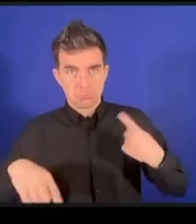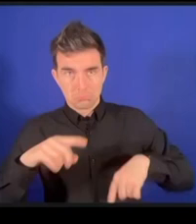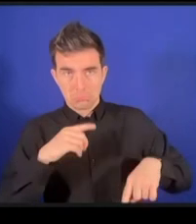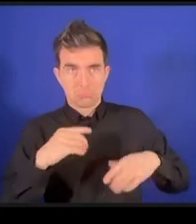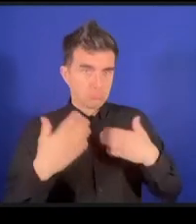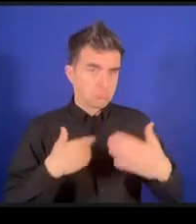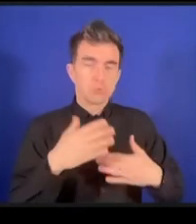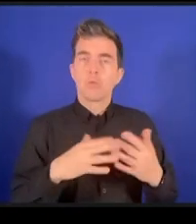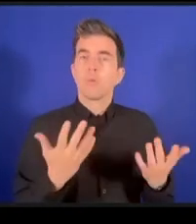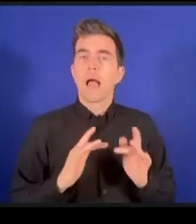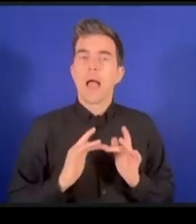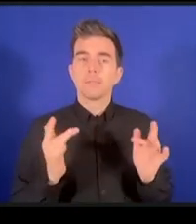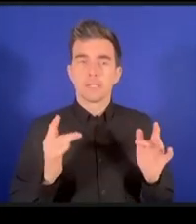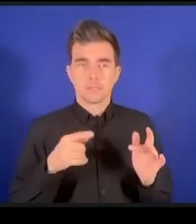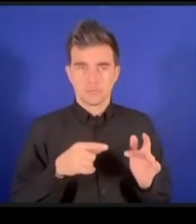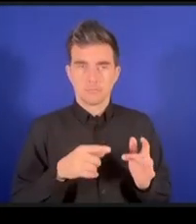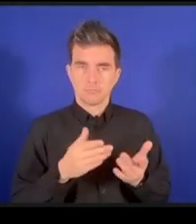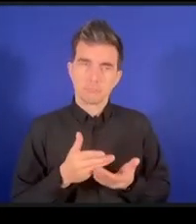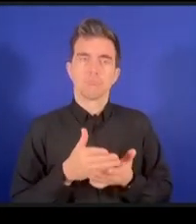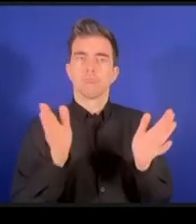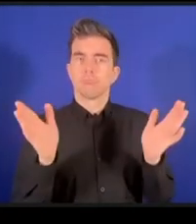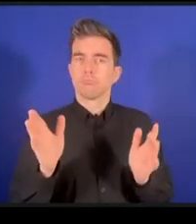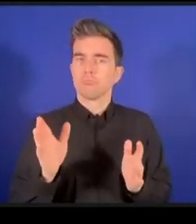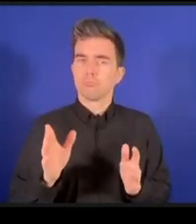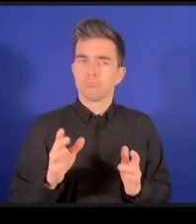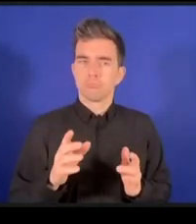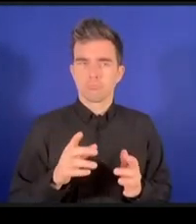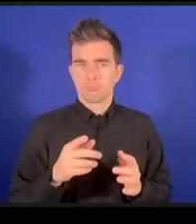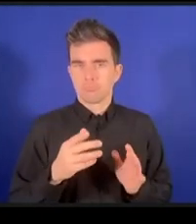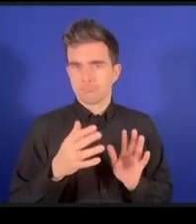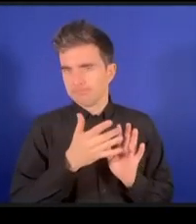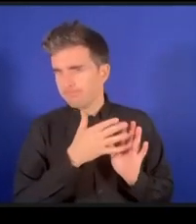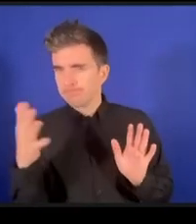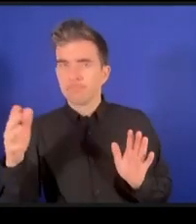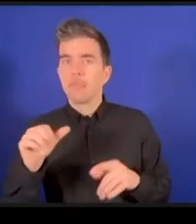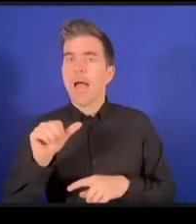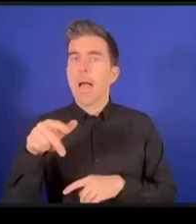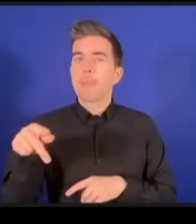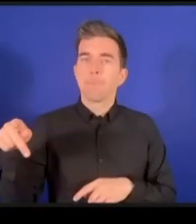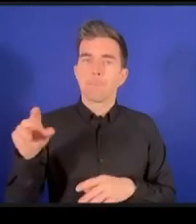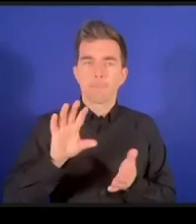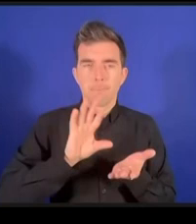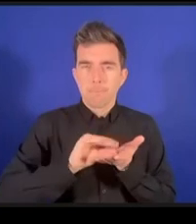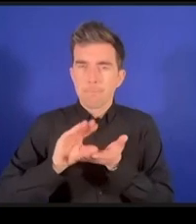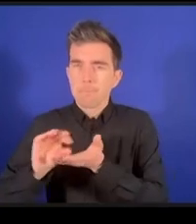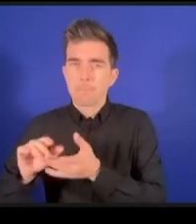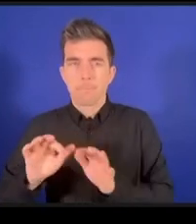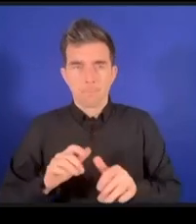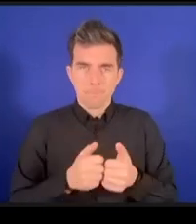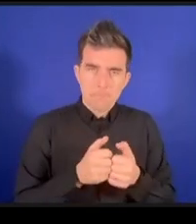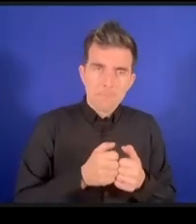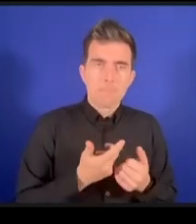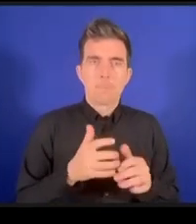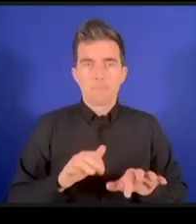интерфейсов которые были бы доступны лицам с инвалидностью ведь стандарты не приводят автоматически